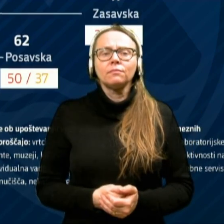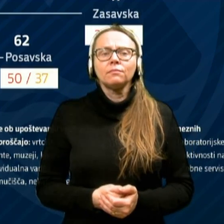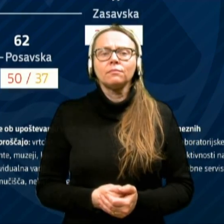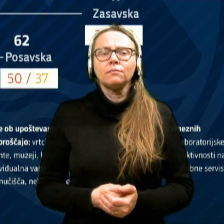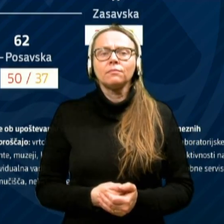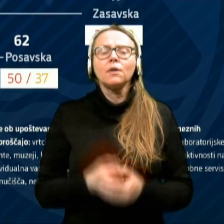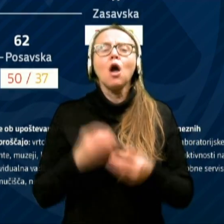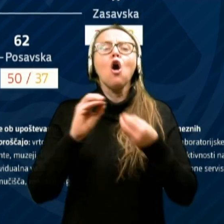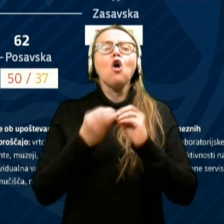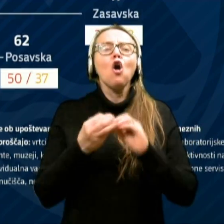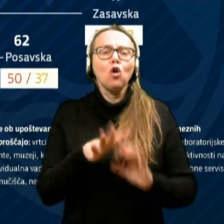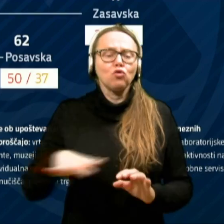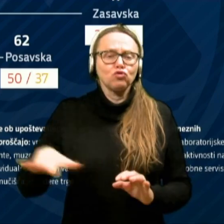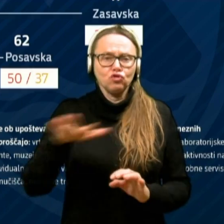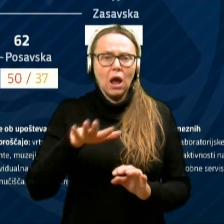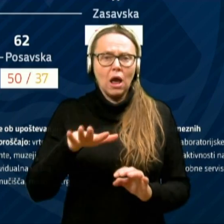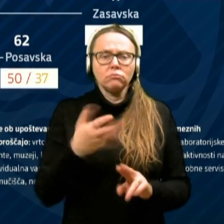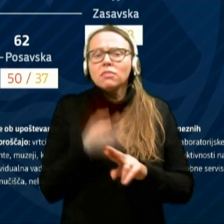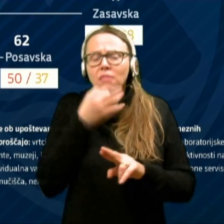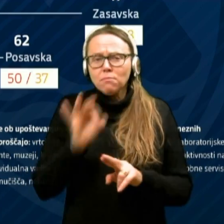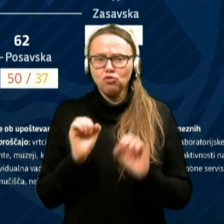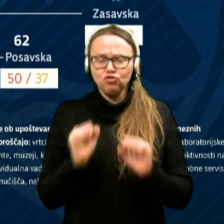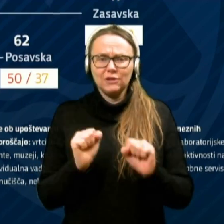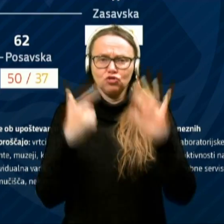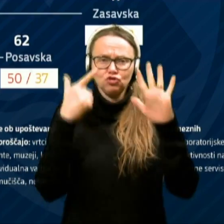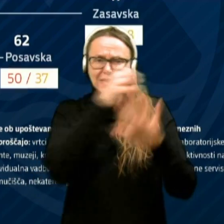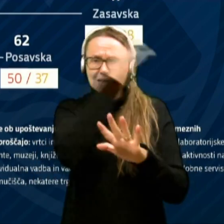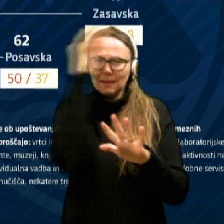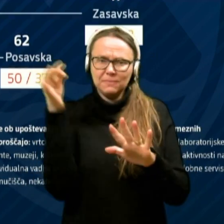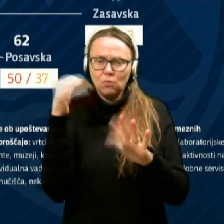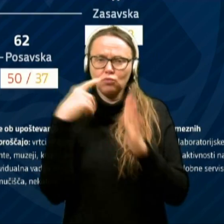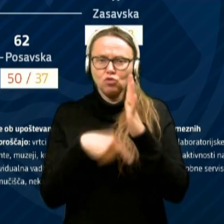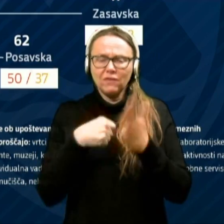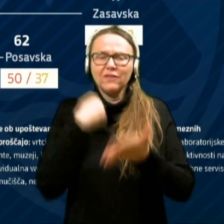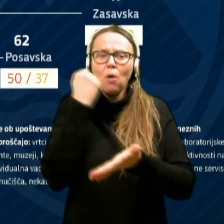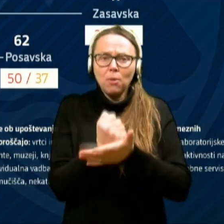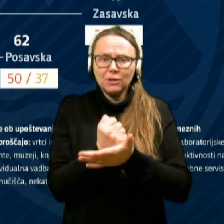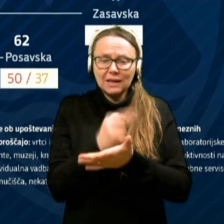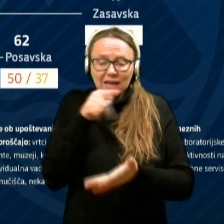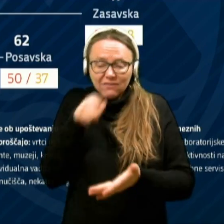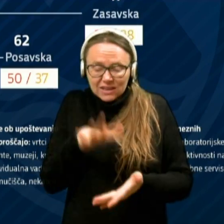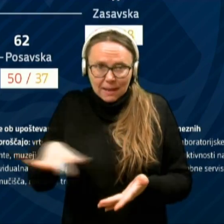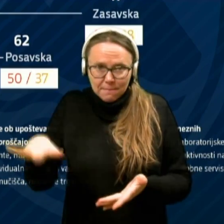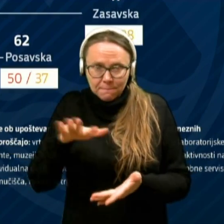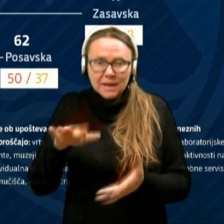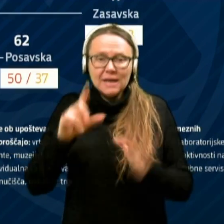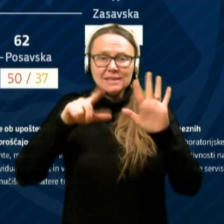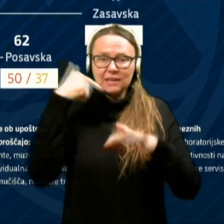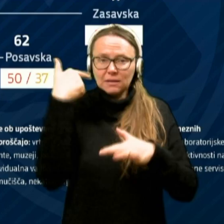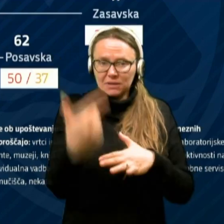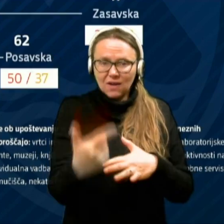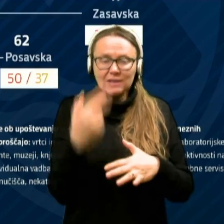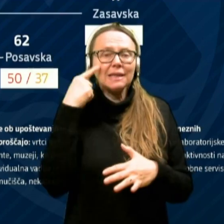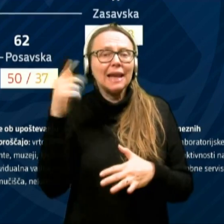se najbolje drži. 7-dnevno število potrjenih primerov v tej regiji znaša 27 in